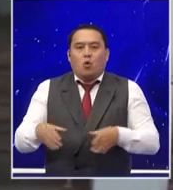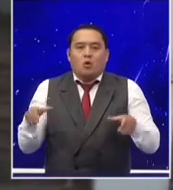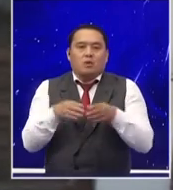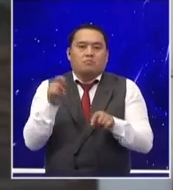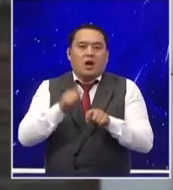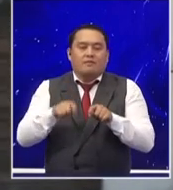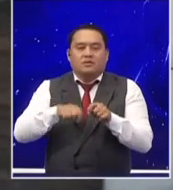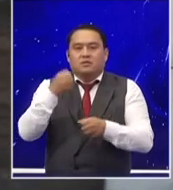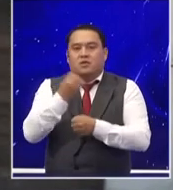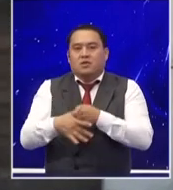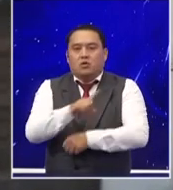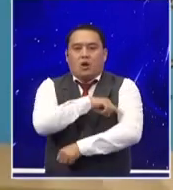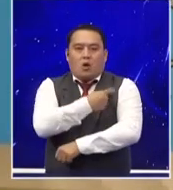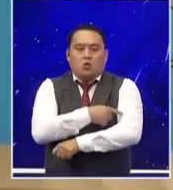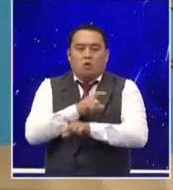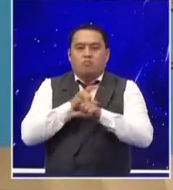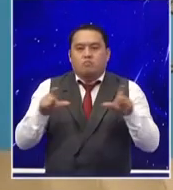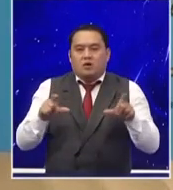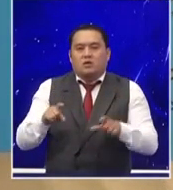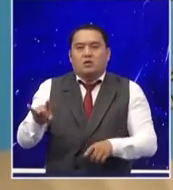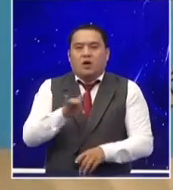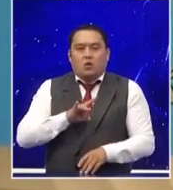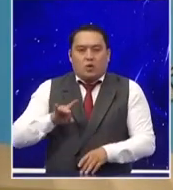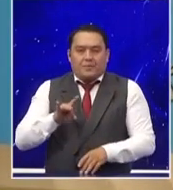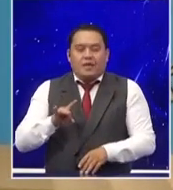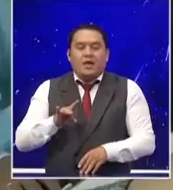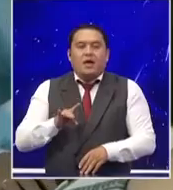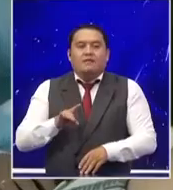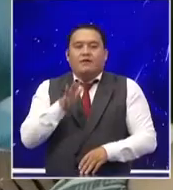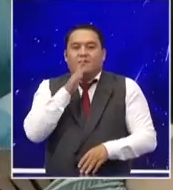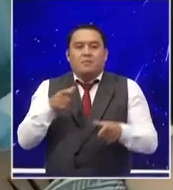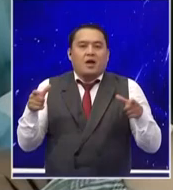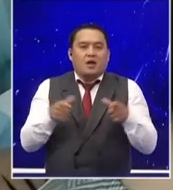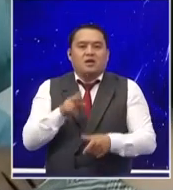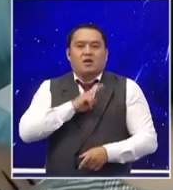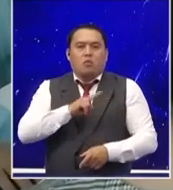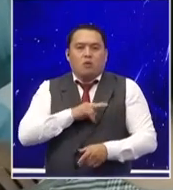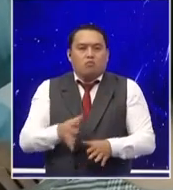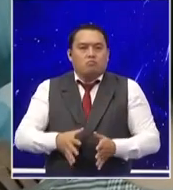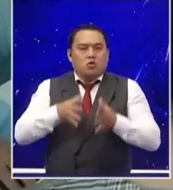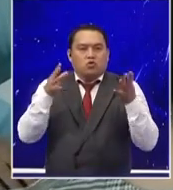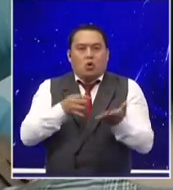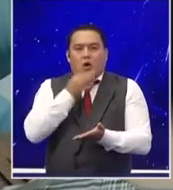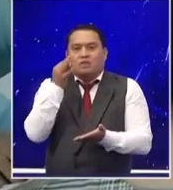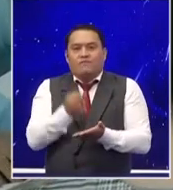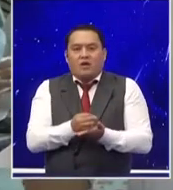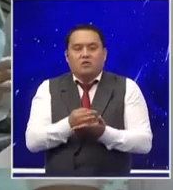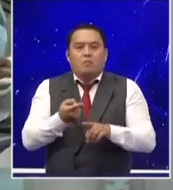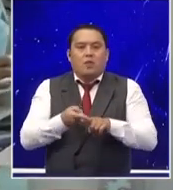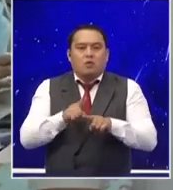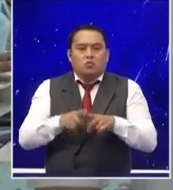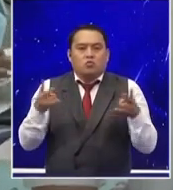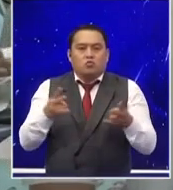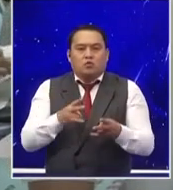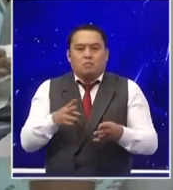проверили центральную районную больницу yandex казахском районе период пандемии нами до работников ложится большая ответственность а потому для них